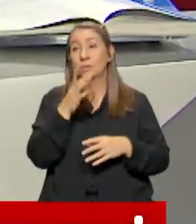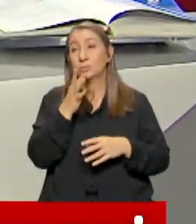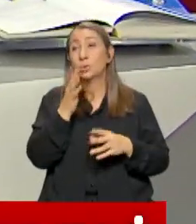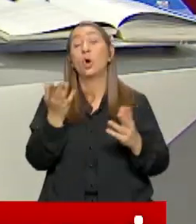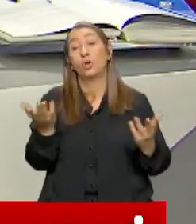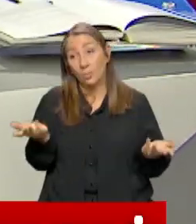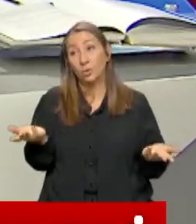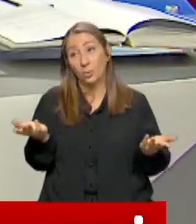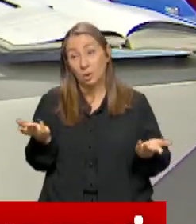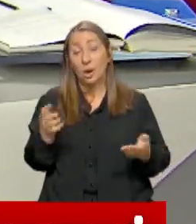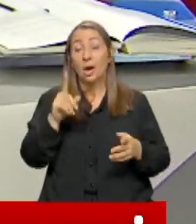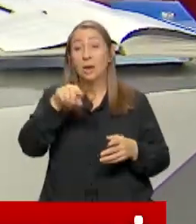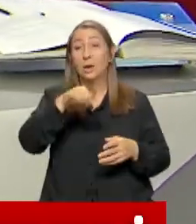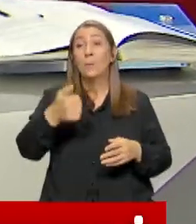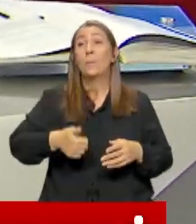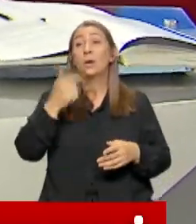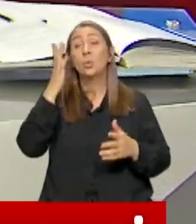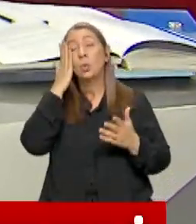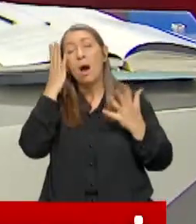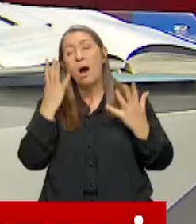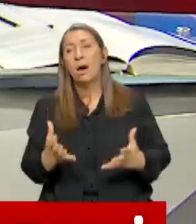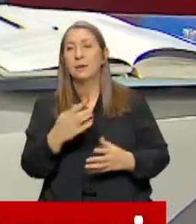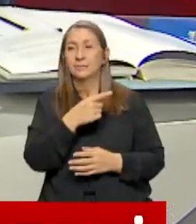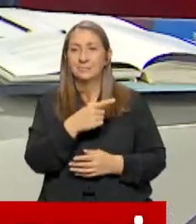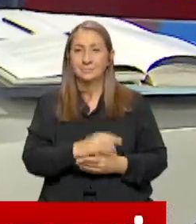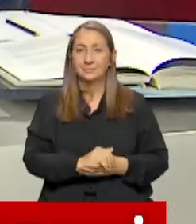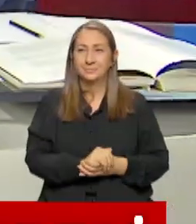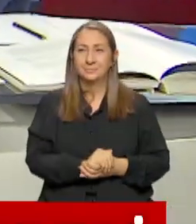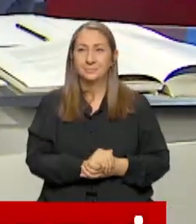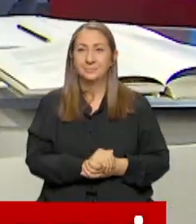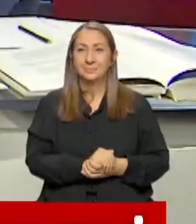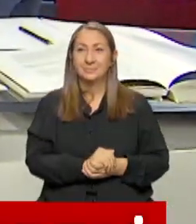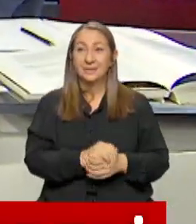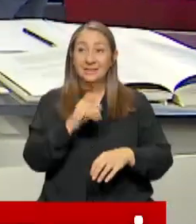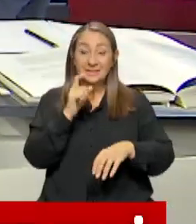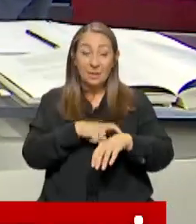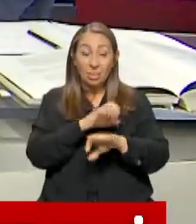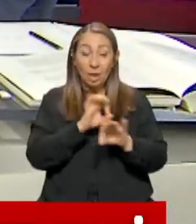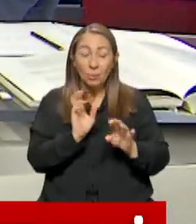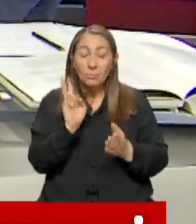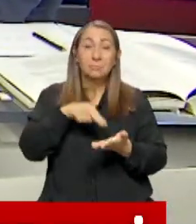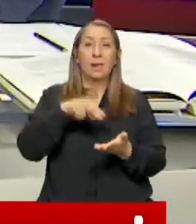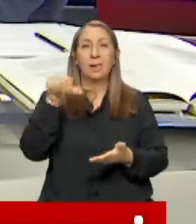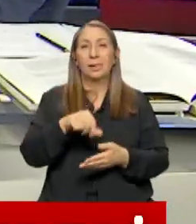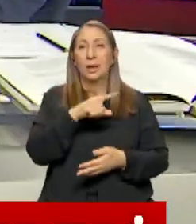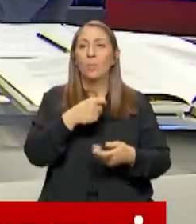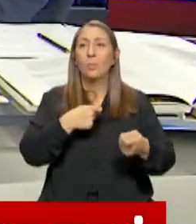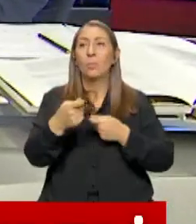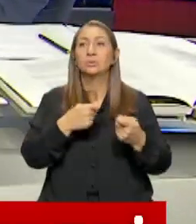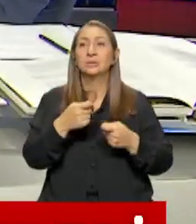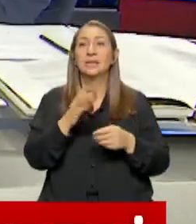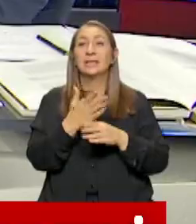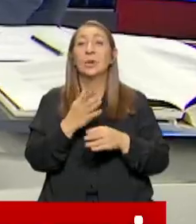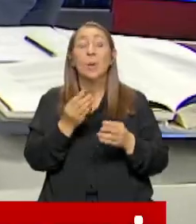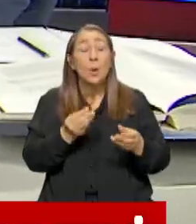onu Biliyoruz tabii hazine Bakanı'nın uykusu çok ağır yani vaktinde uyanamıyor hiç Şimdi mesela borsa Niye böyle